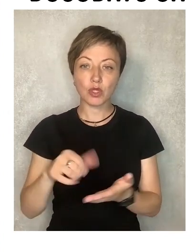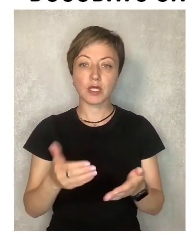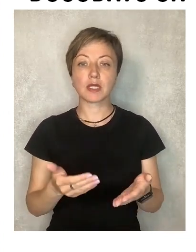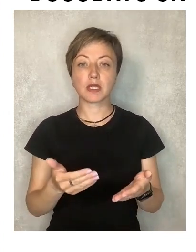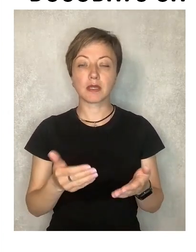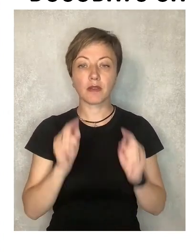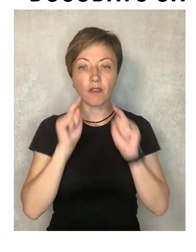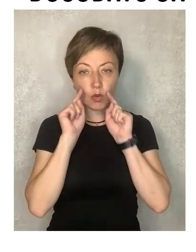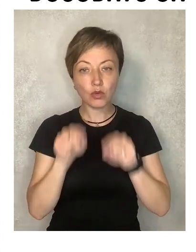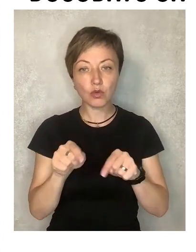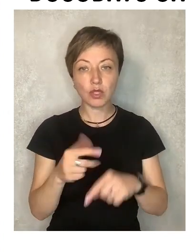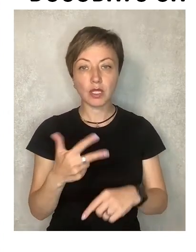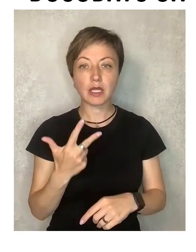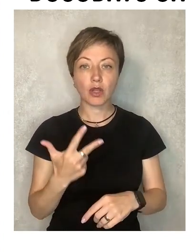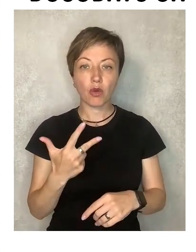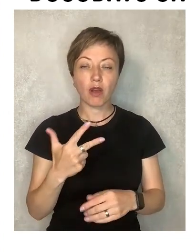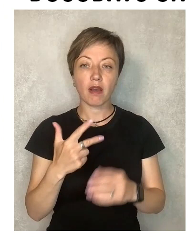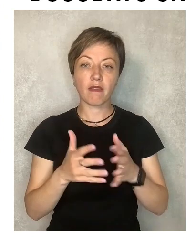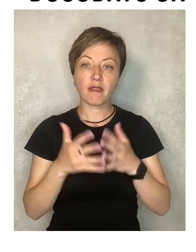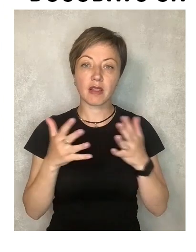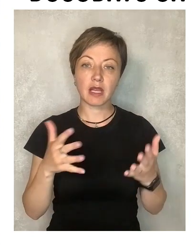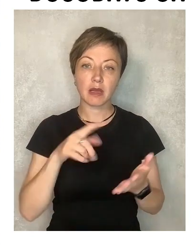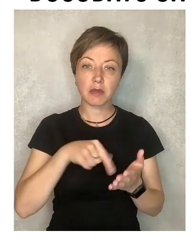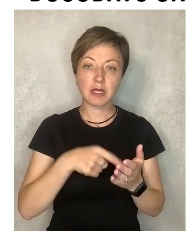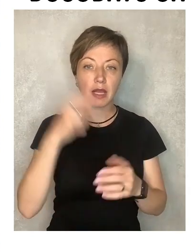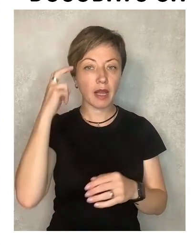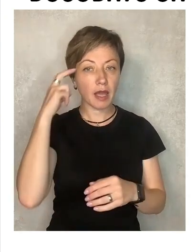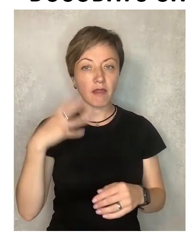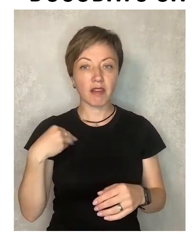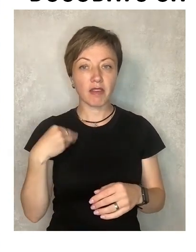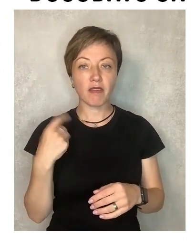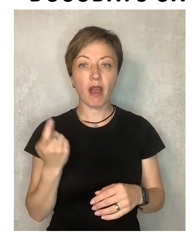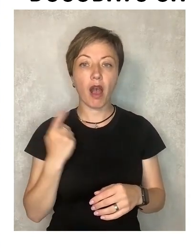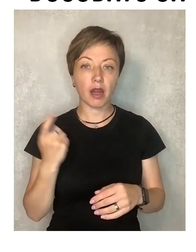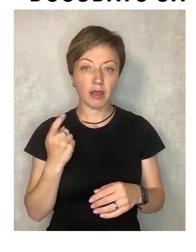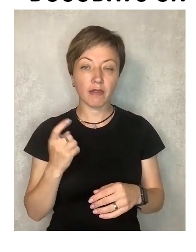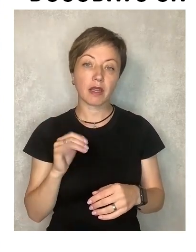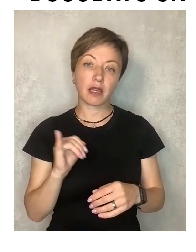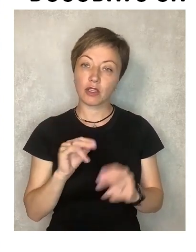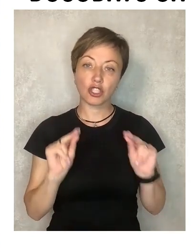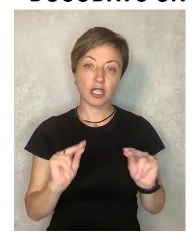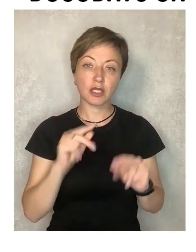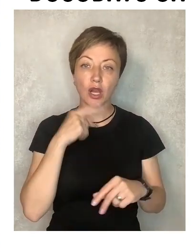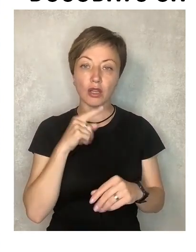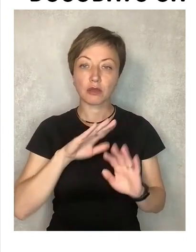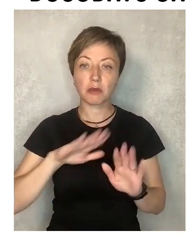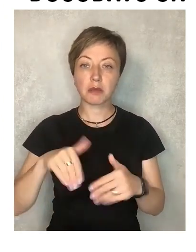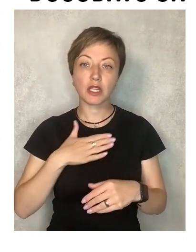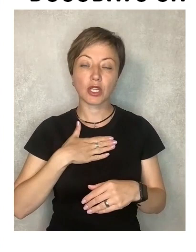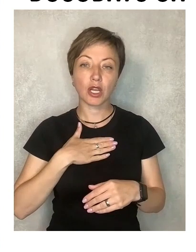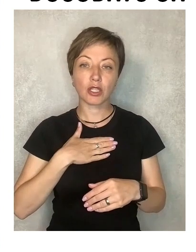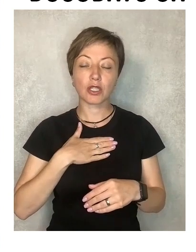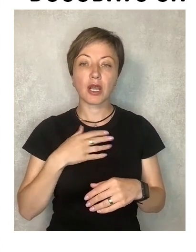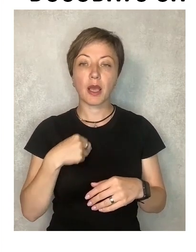фокусуючись на трьох великих містах – Київ, Львів та Харків. І, чесно кажучи, після нашого, і тоді працювали в аналітичному